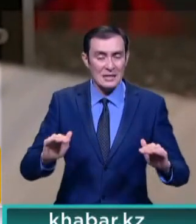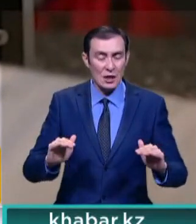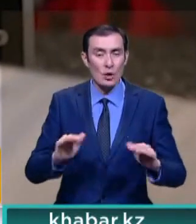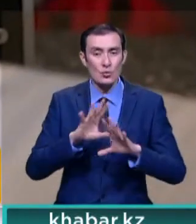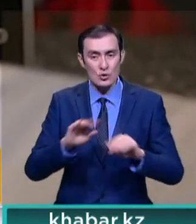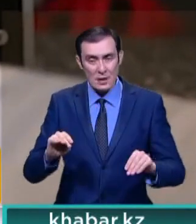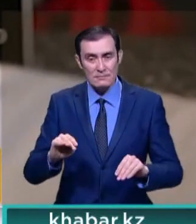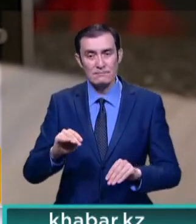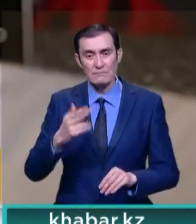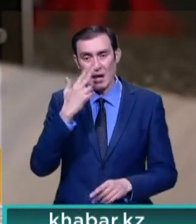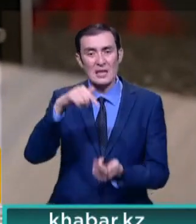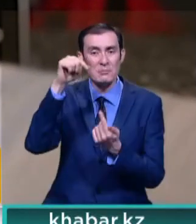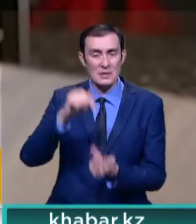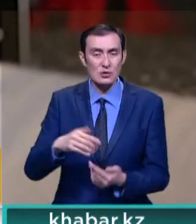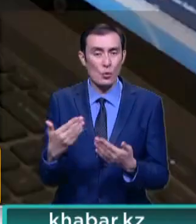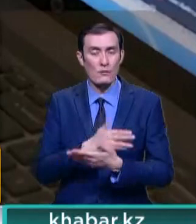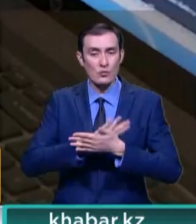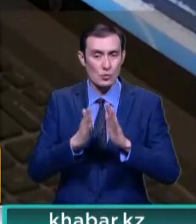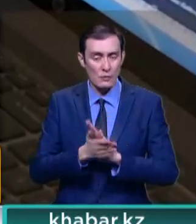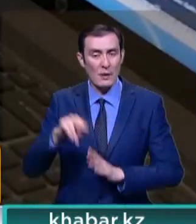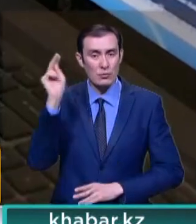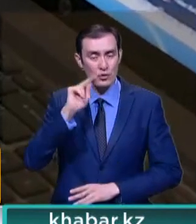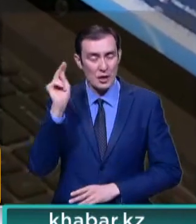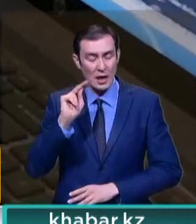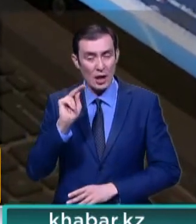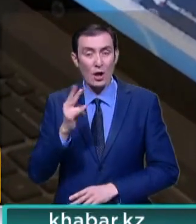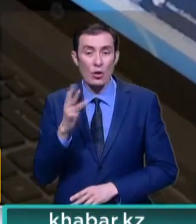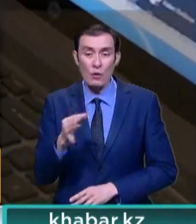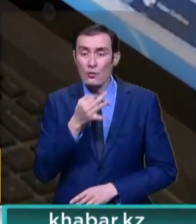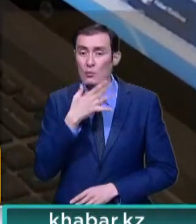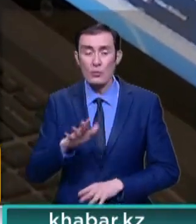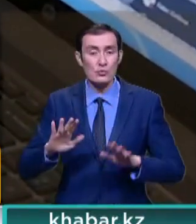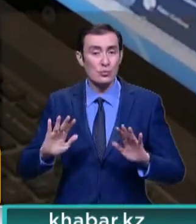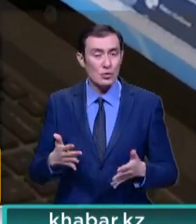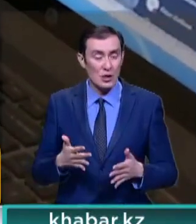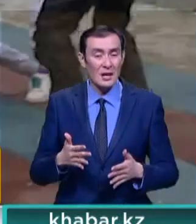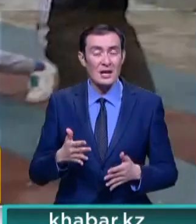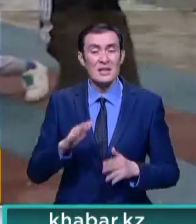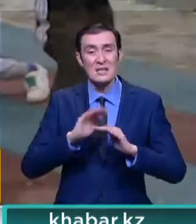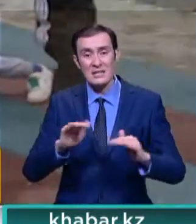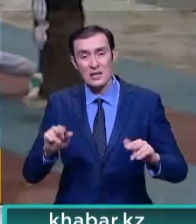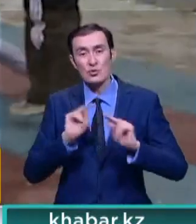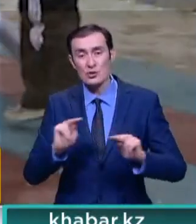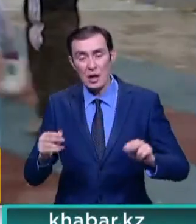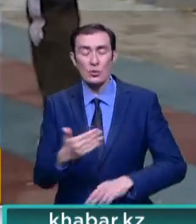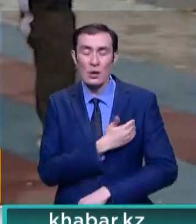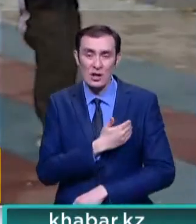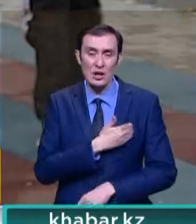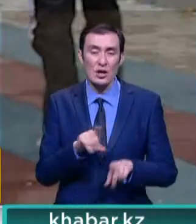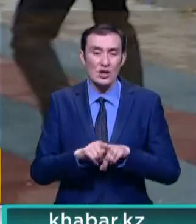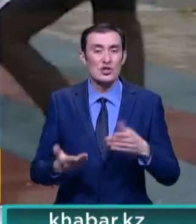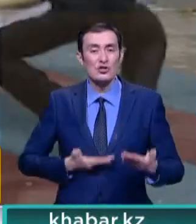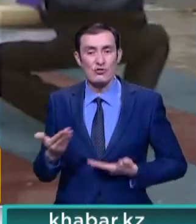уже адаптировались к новым условиям работы и обучения. Но в любом случае и те, и другие с нетерпением ждут